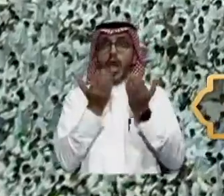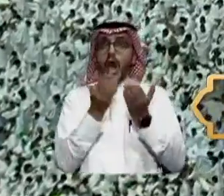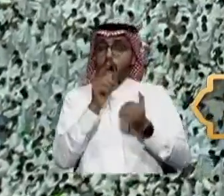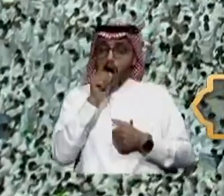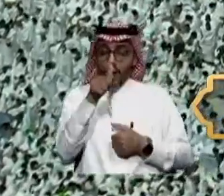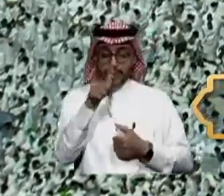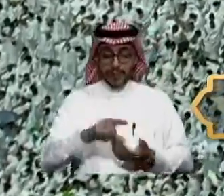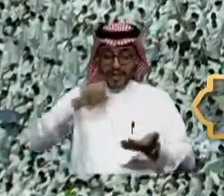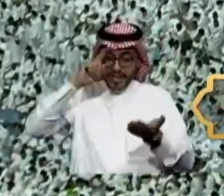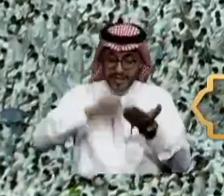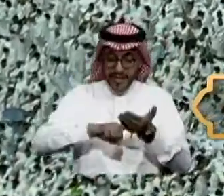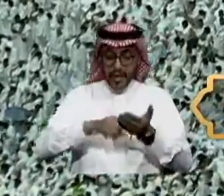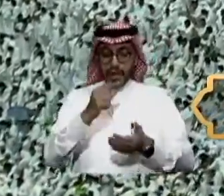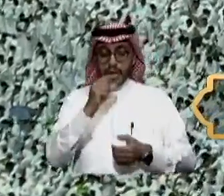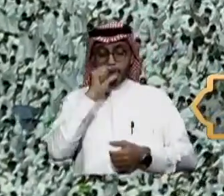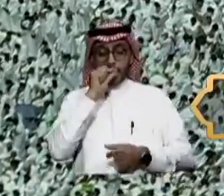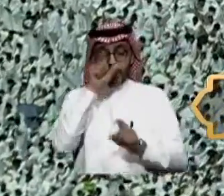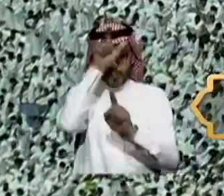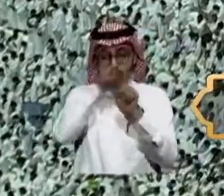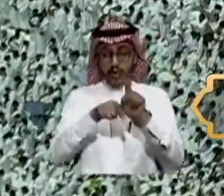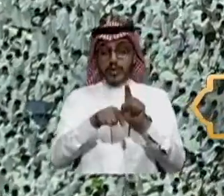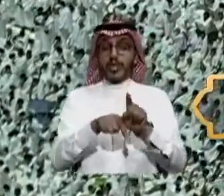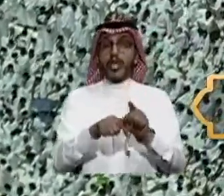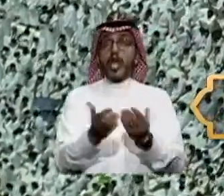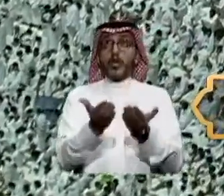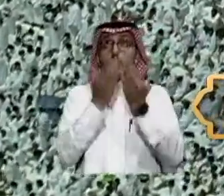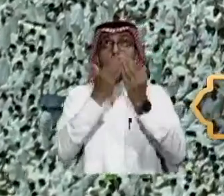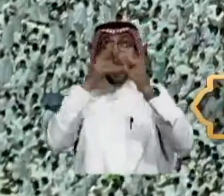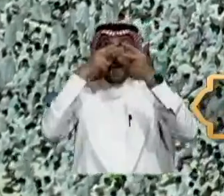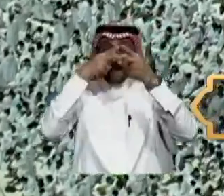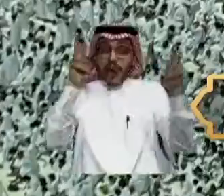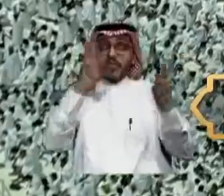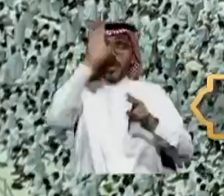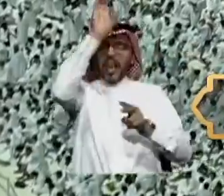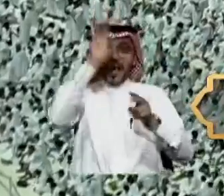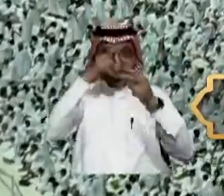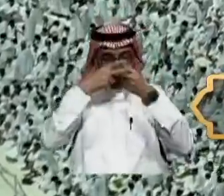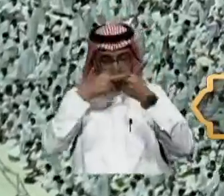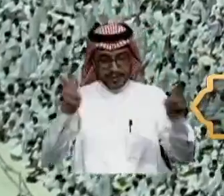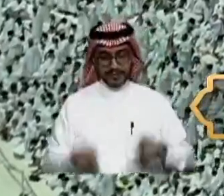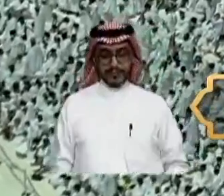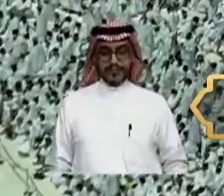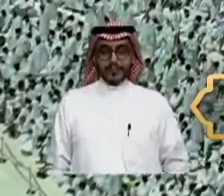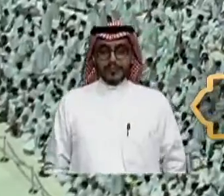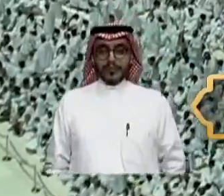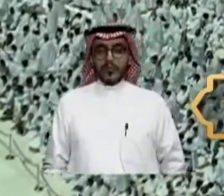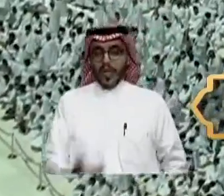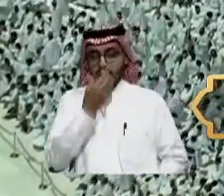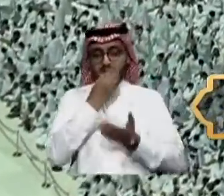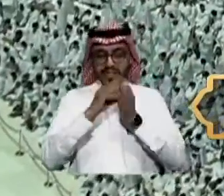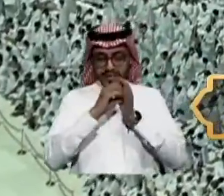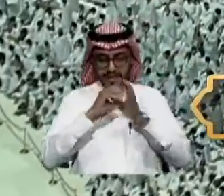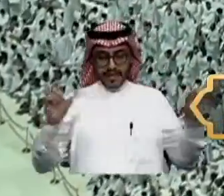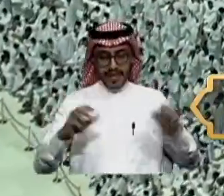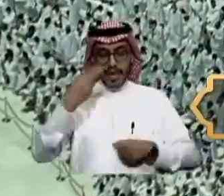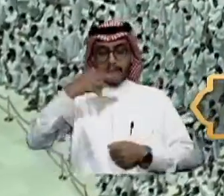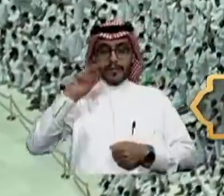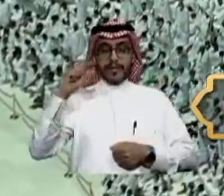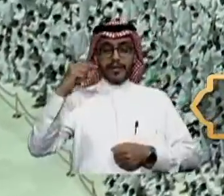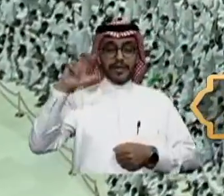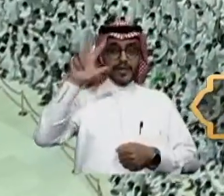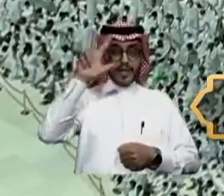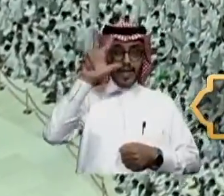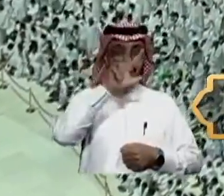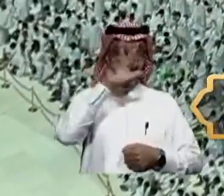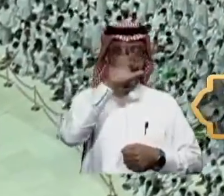ان للصائم عند فطره دعوه ما ترد اخرجه ابن ماجه من حديث ابن عبد الله من